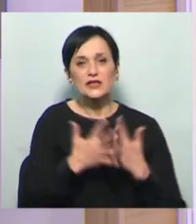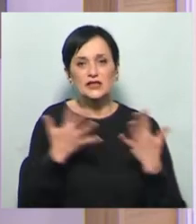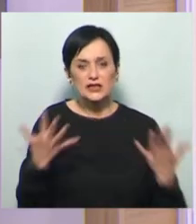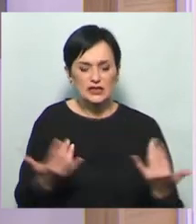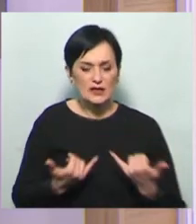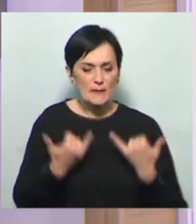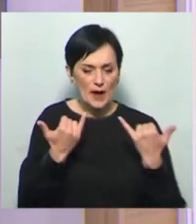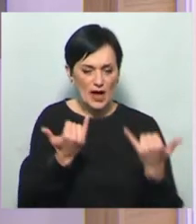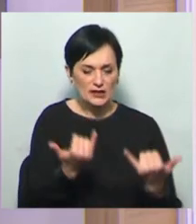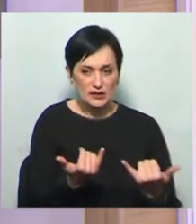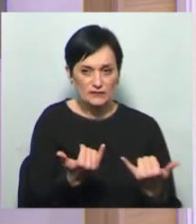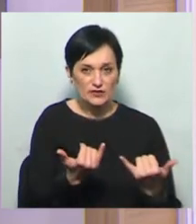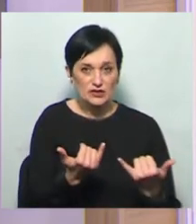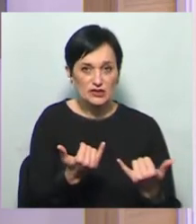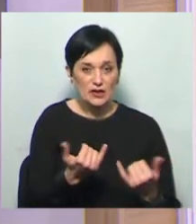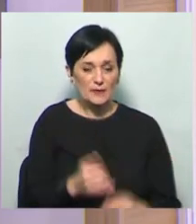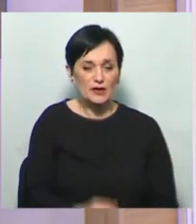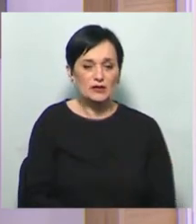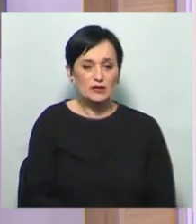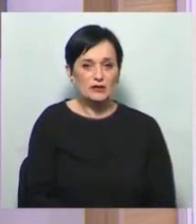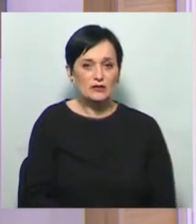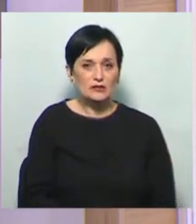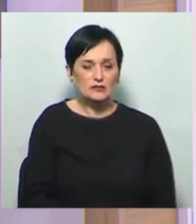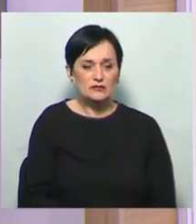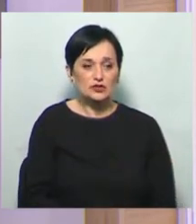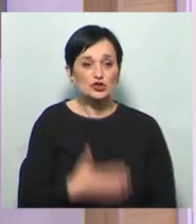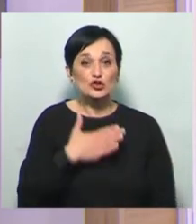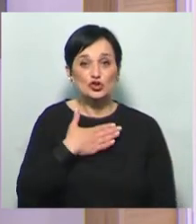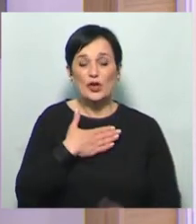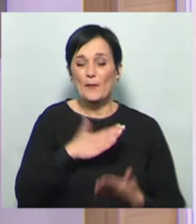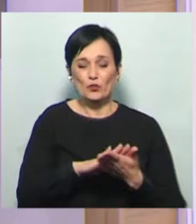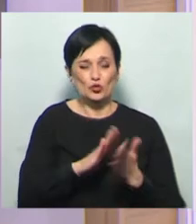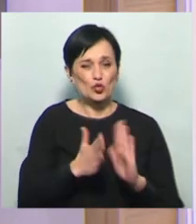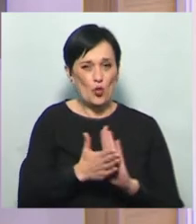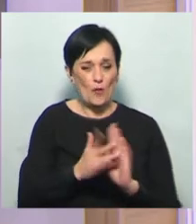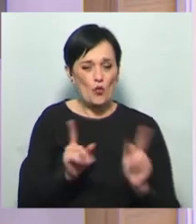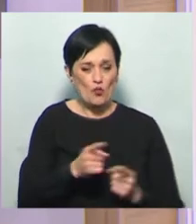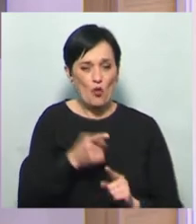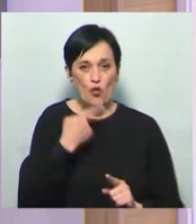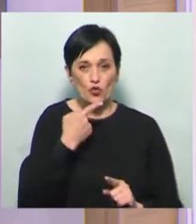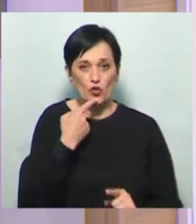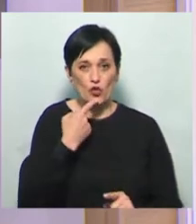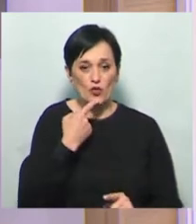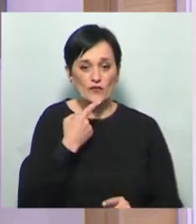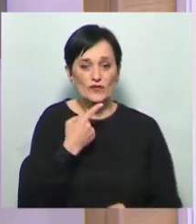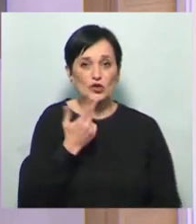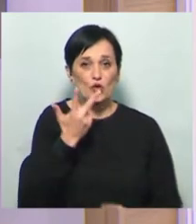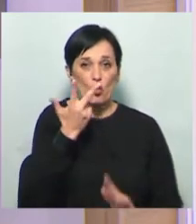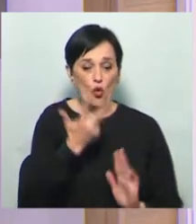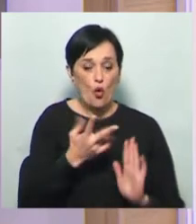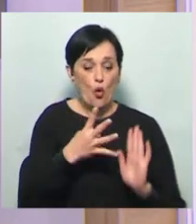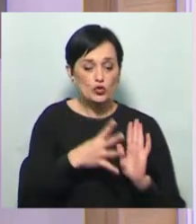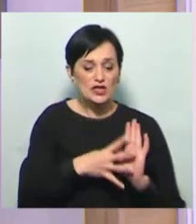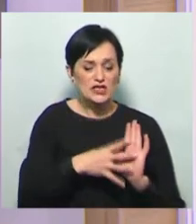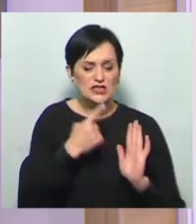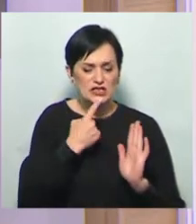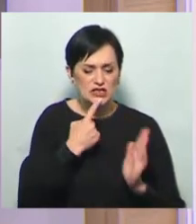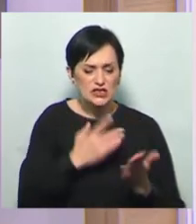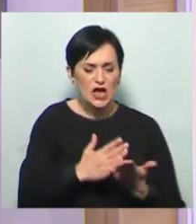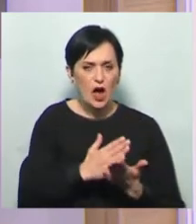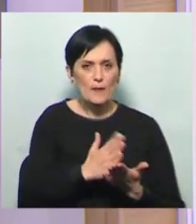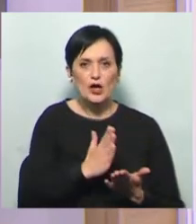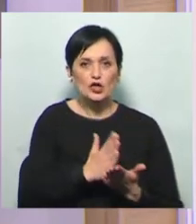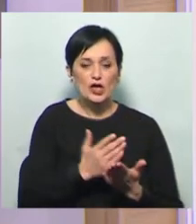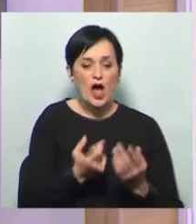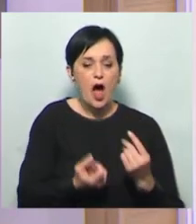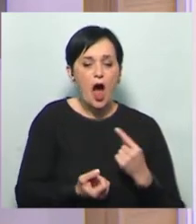პატივისცემით. მადლობთ. მოკლედ გეტყვით ჩემ მდგომარეობას. ერთი სიტყვით, 38 წელია მაქვს